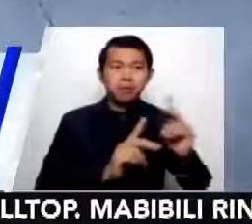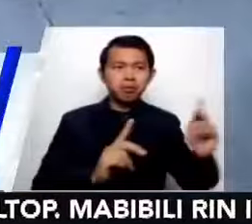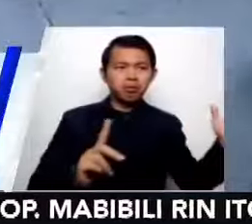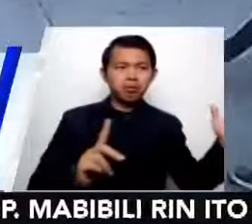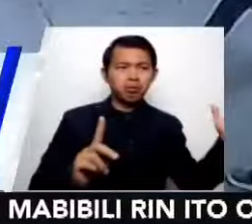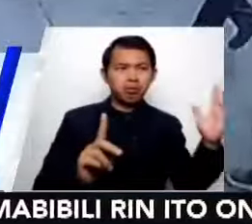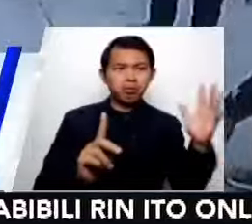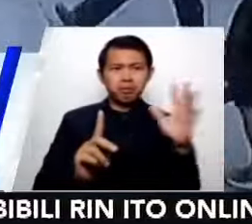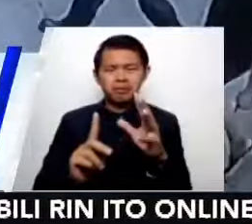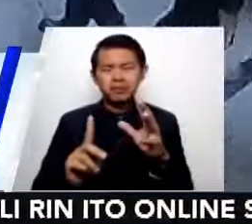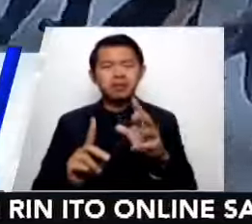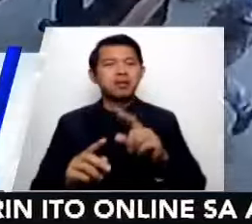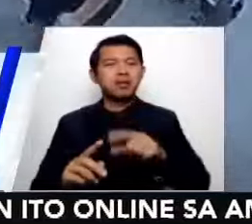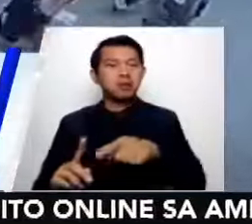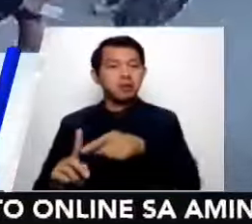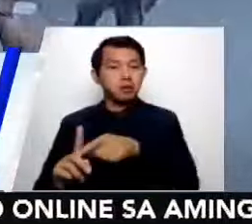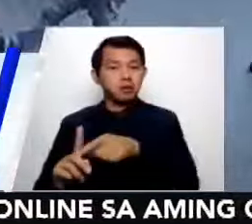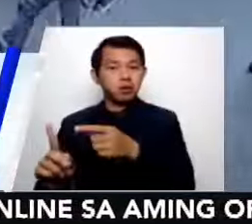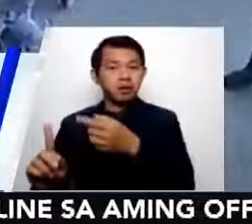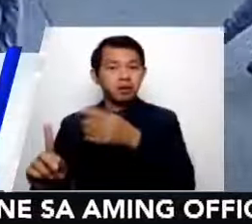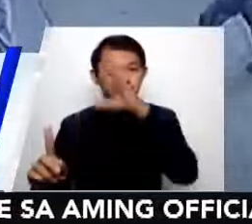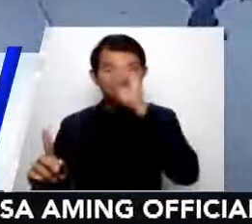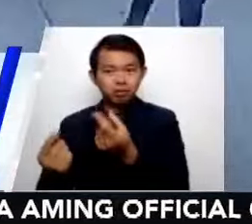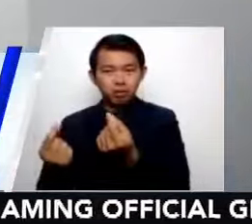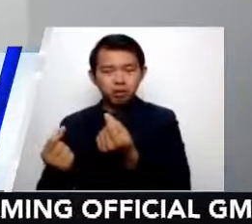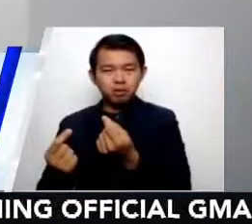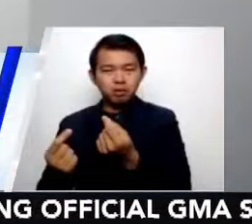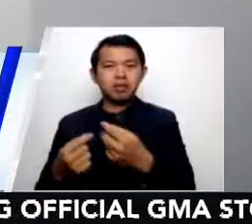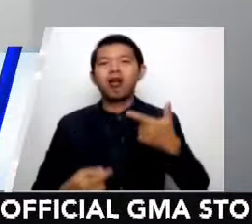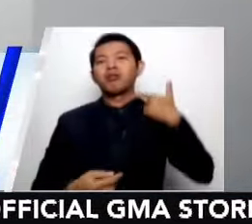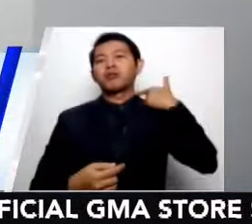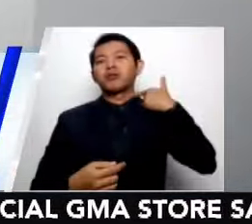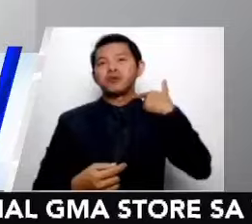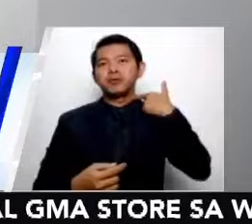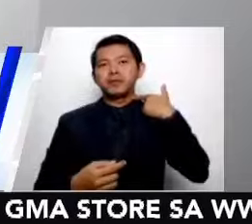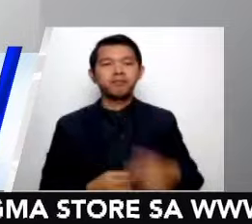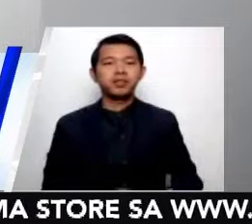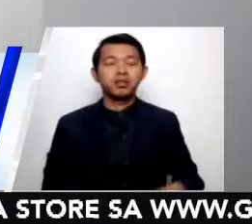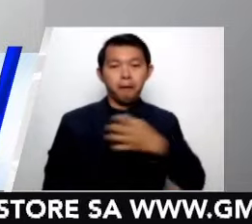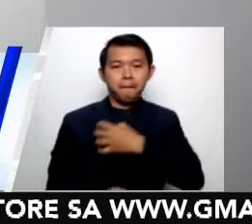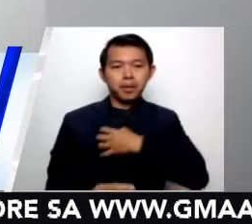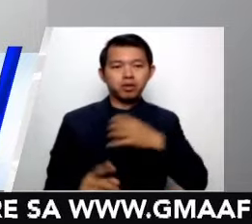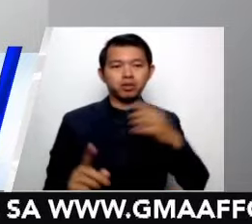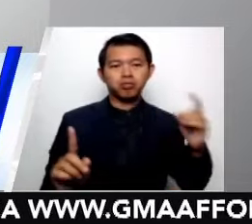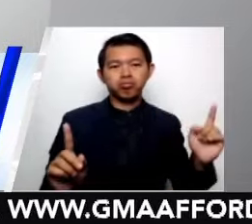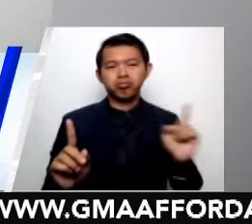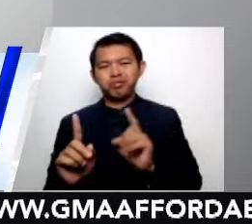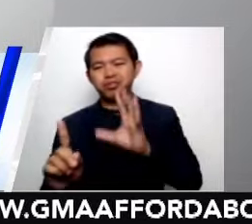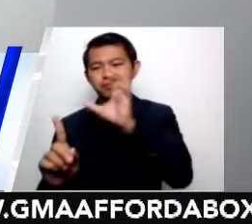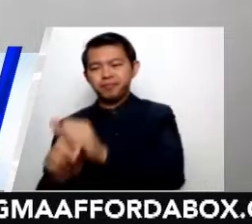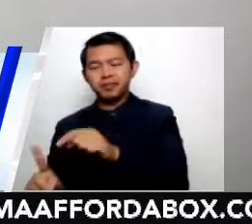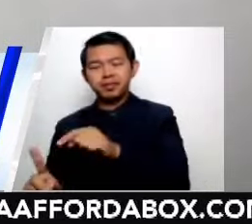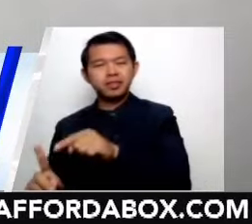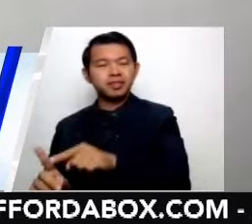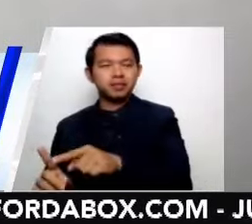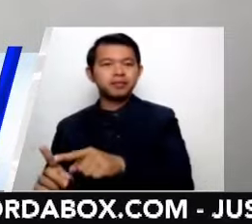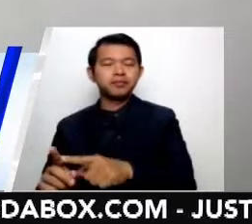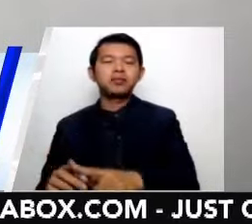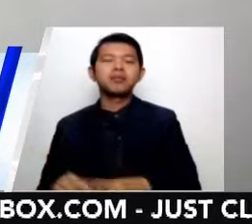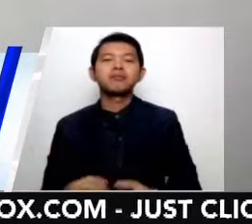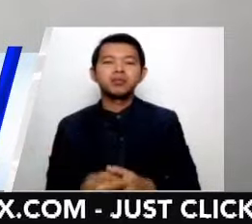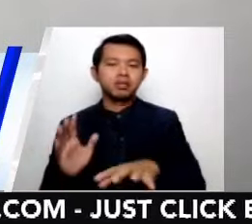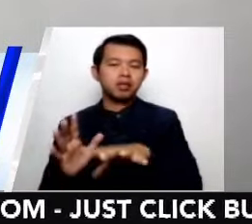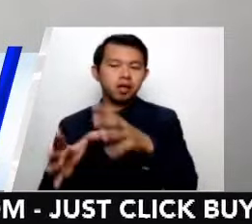ng parking attendant inaresto siya ng rumespondeng pulis nabawi sa kanya ang cellphone ng biktima at hindi